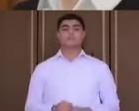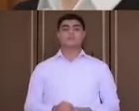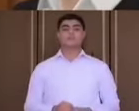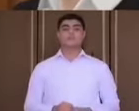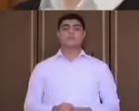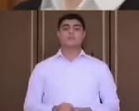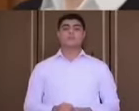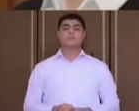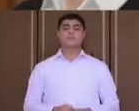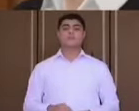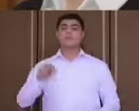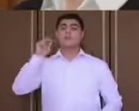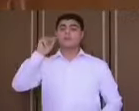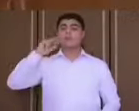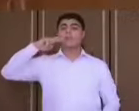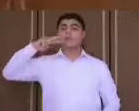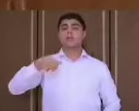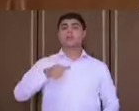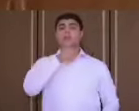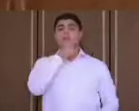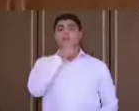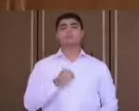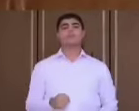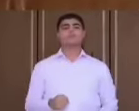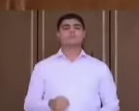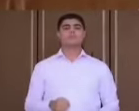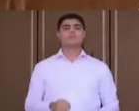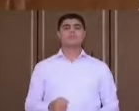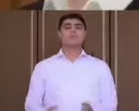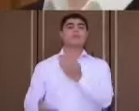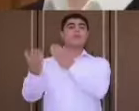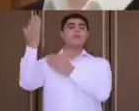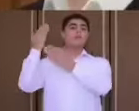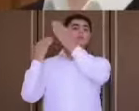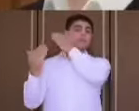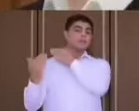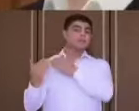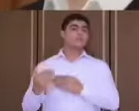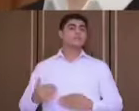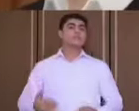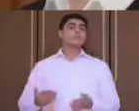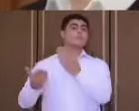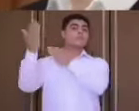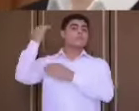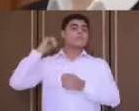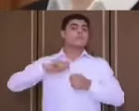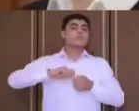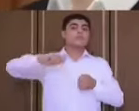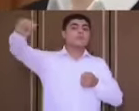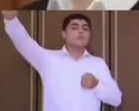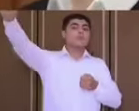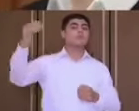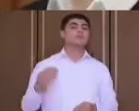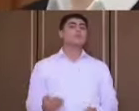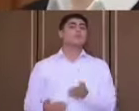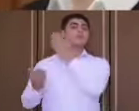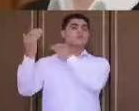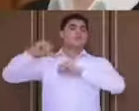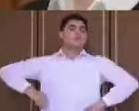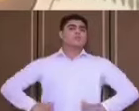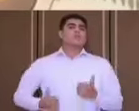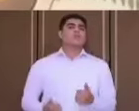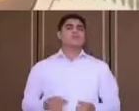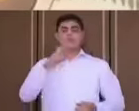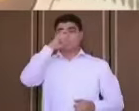بنفتخر بيها لحد دلوقتي يا سمسمة. طب احكي لي الحكاية يا جد. كان يا مكان في زمن